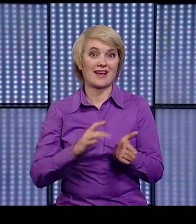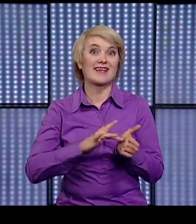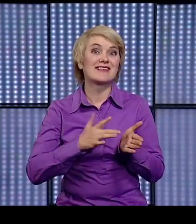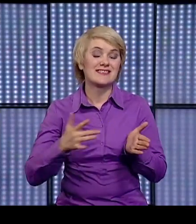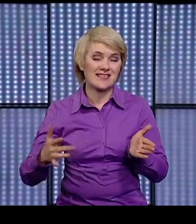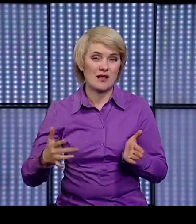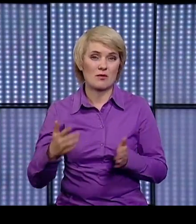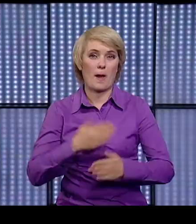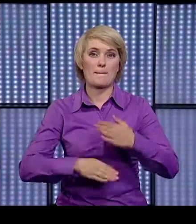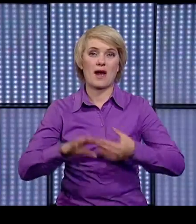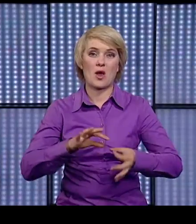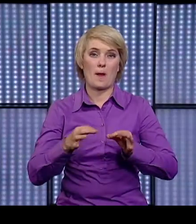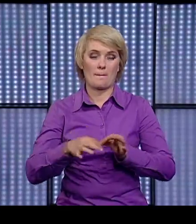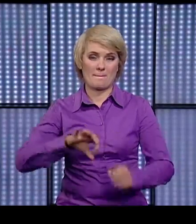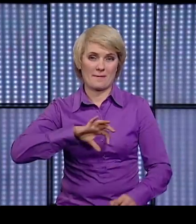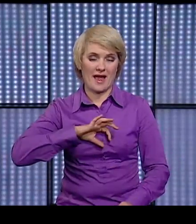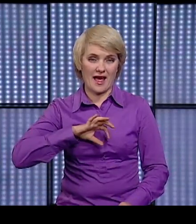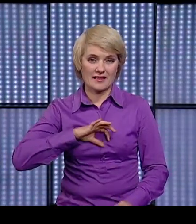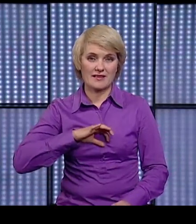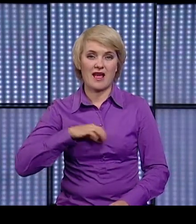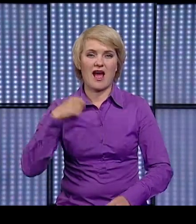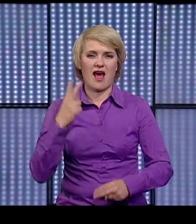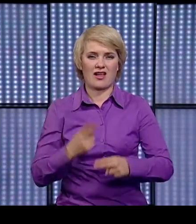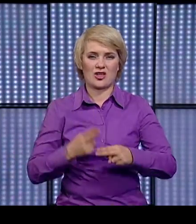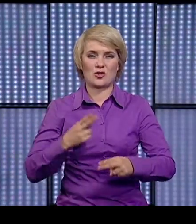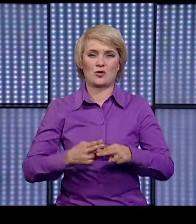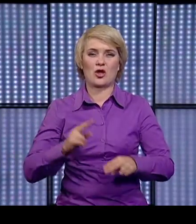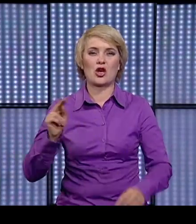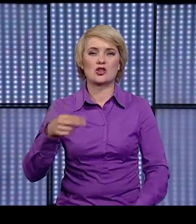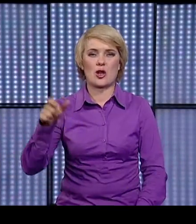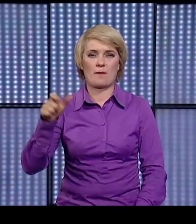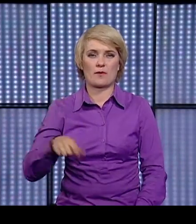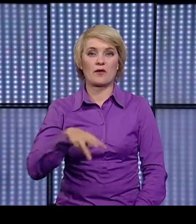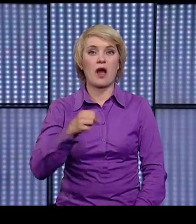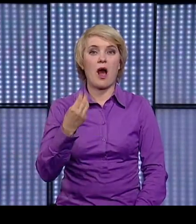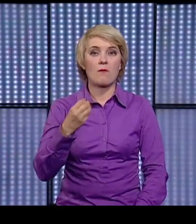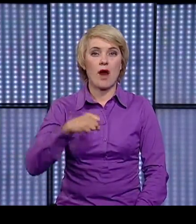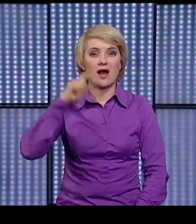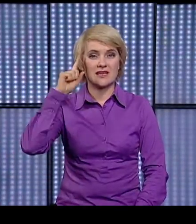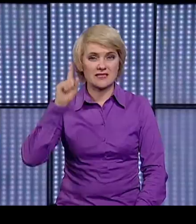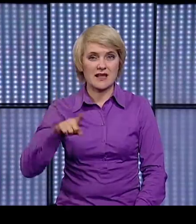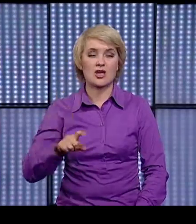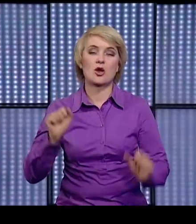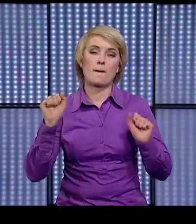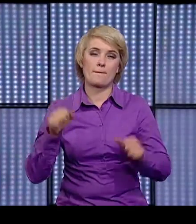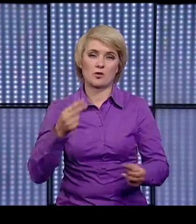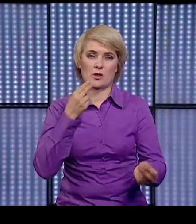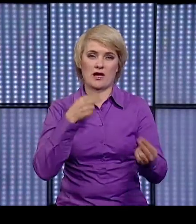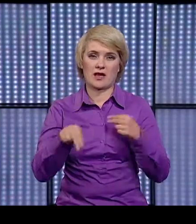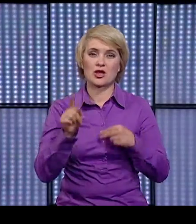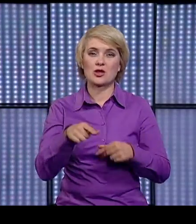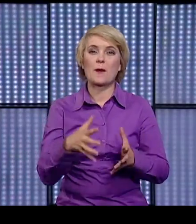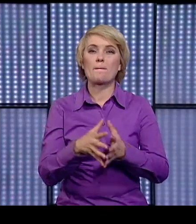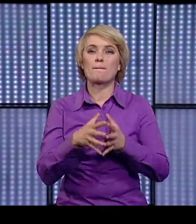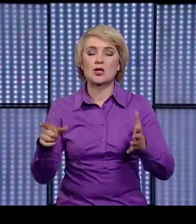Паралімпіади, гартують чемпіонів. Маша вже знає, що може краще, тим паче за такої масивної підтримки, яку організували спортсменці, наші